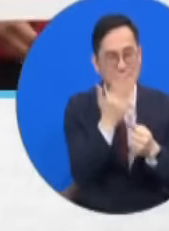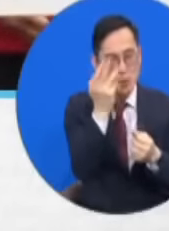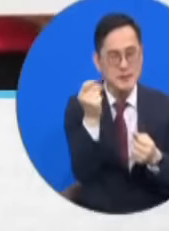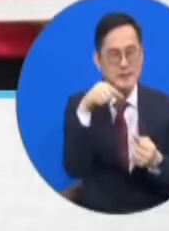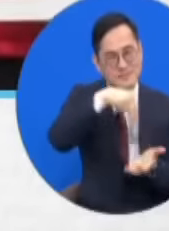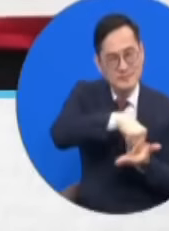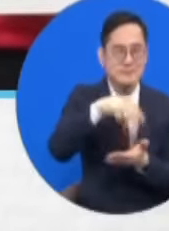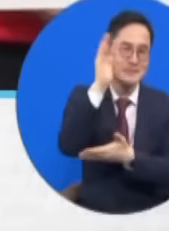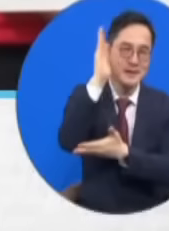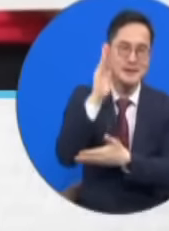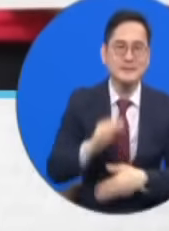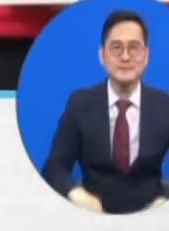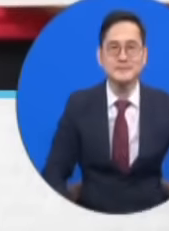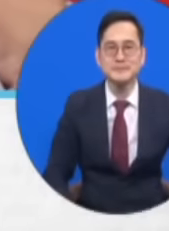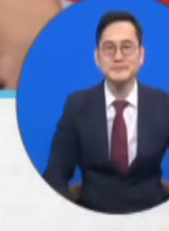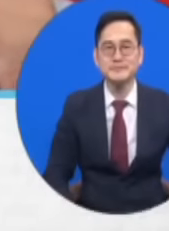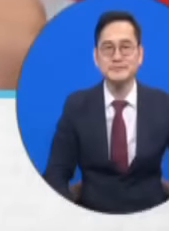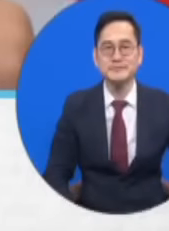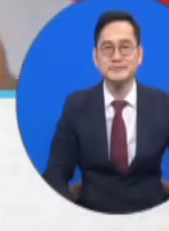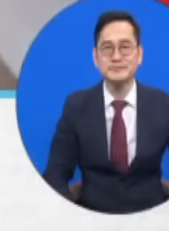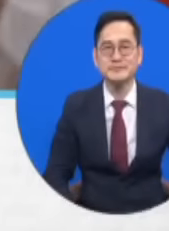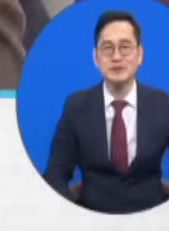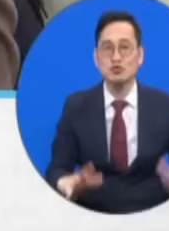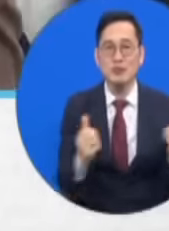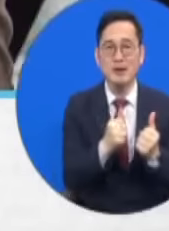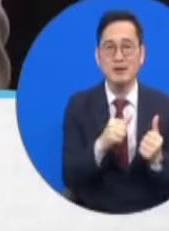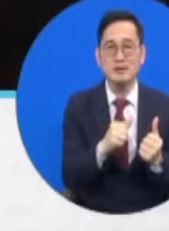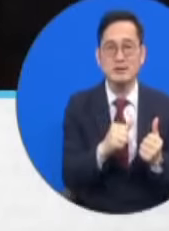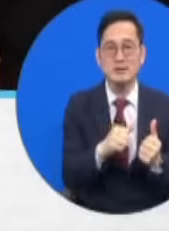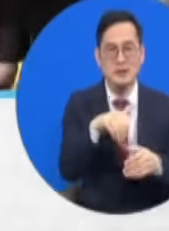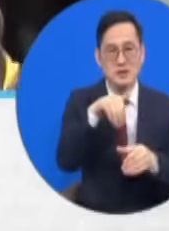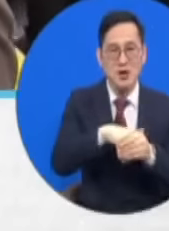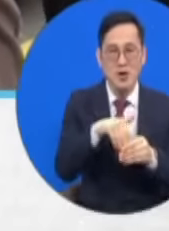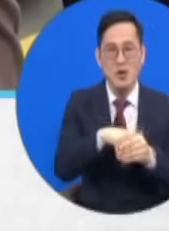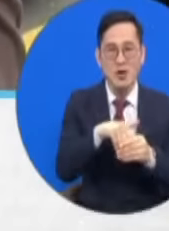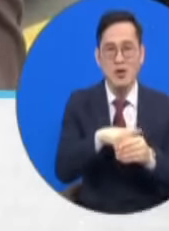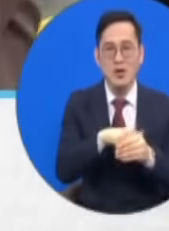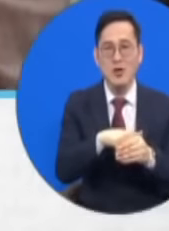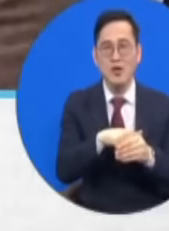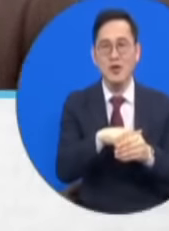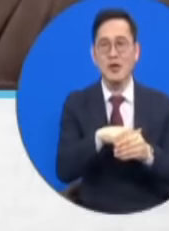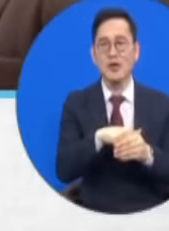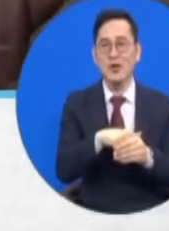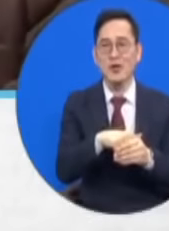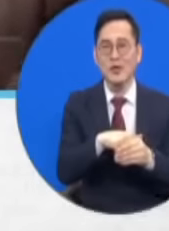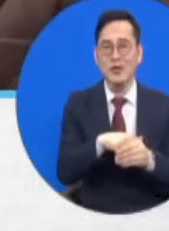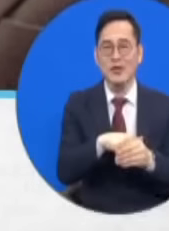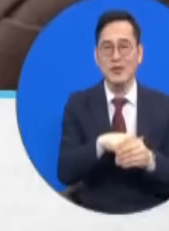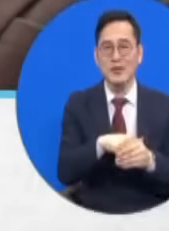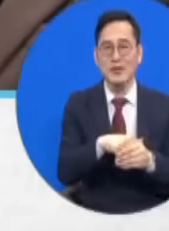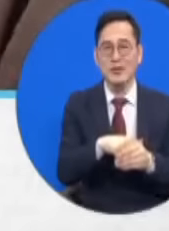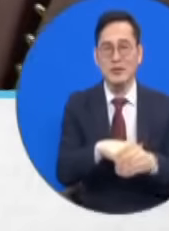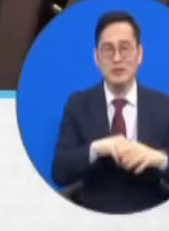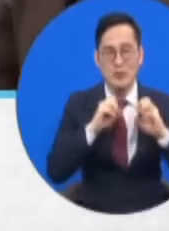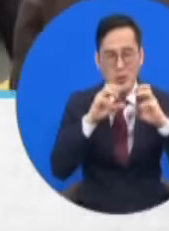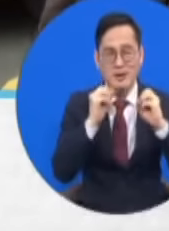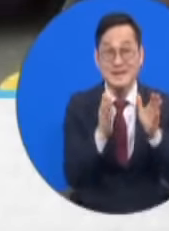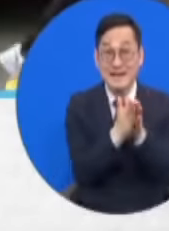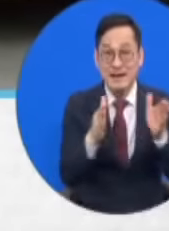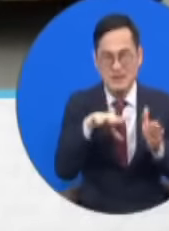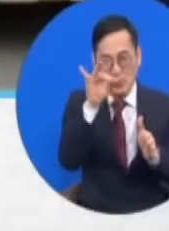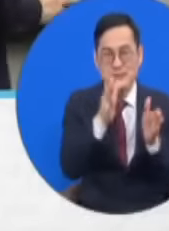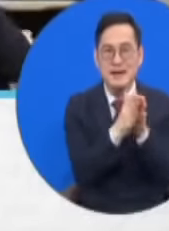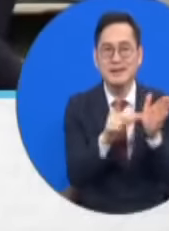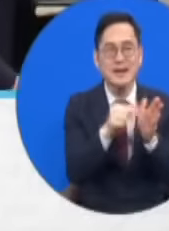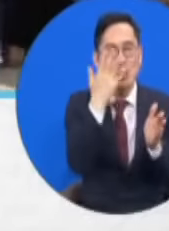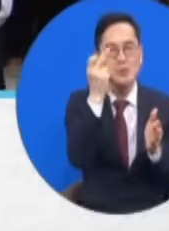원래 그날 총선 시작하는 날도 그 용산역 광장에서 시작을 했지 않습니까? 그리고 이제 국민의힘